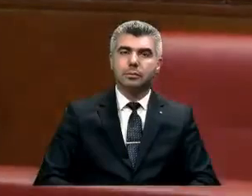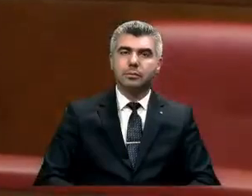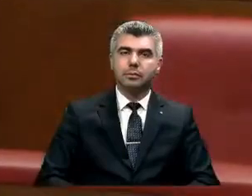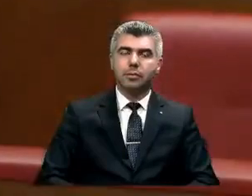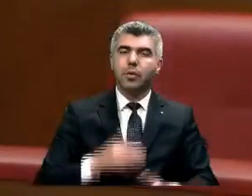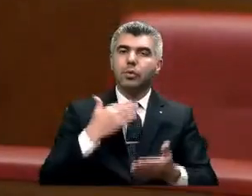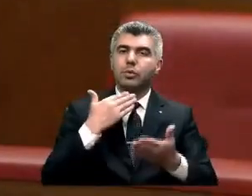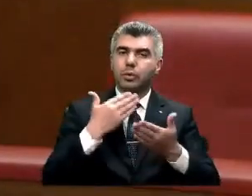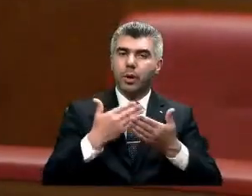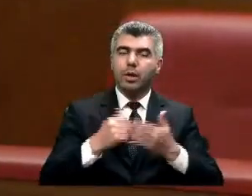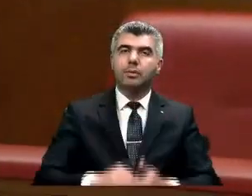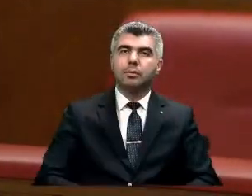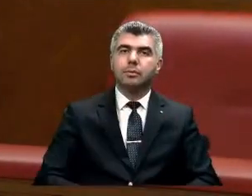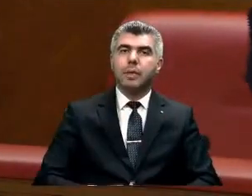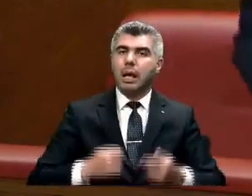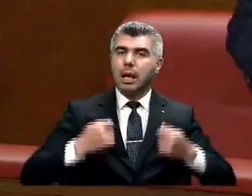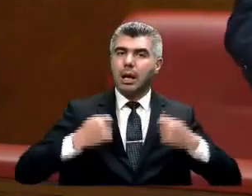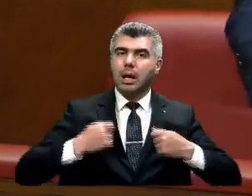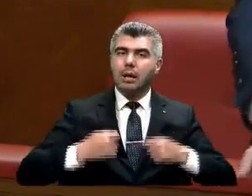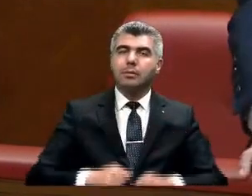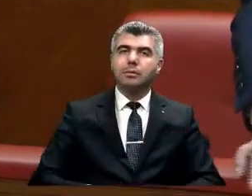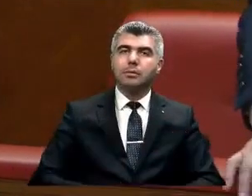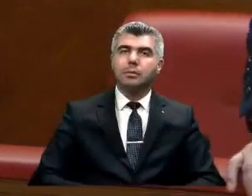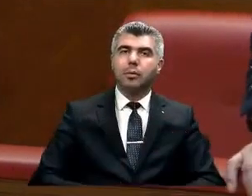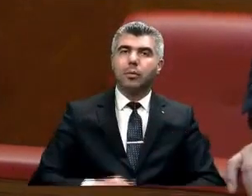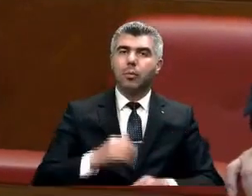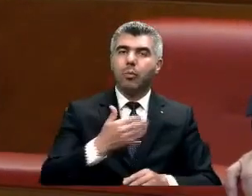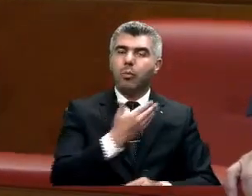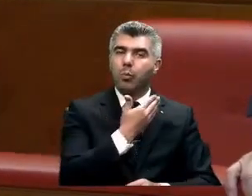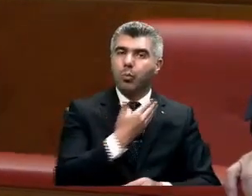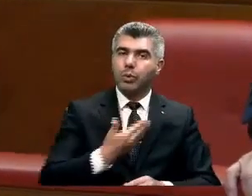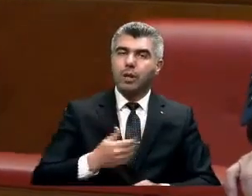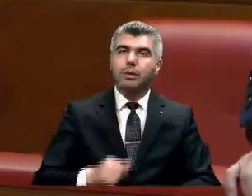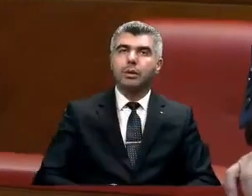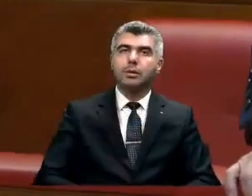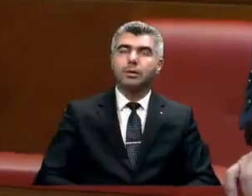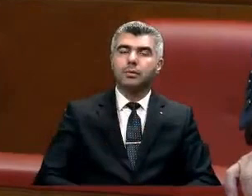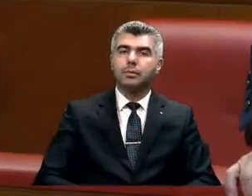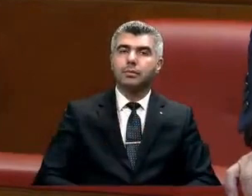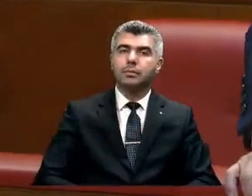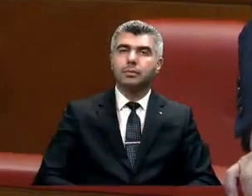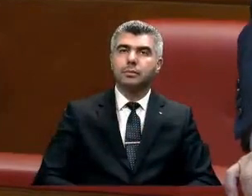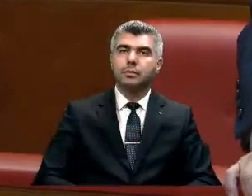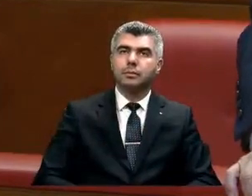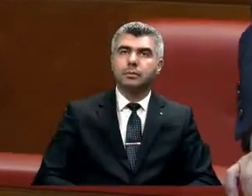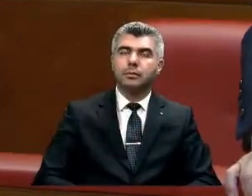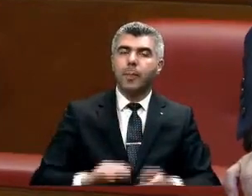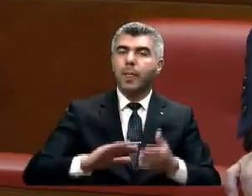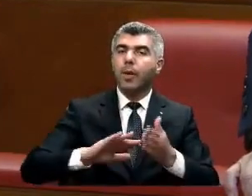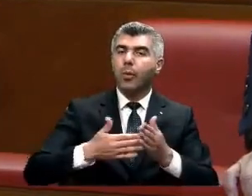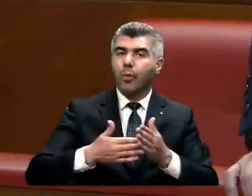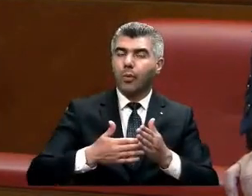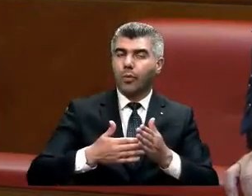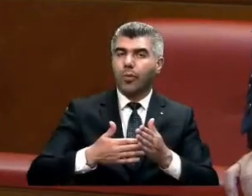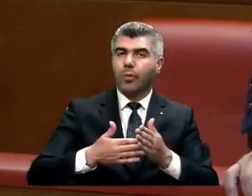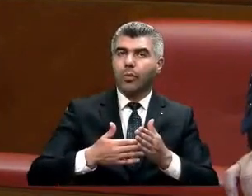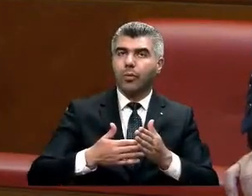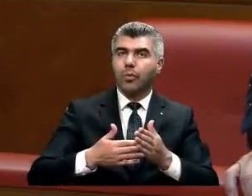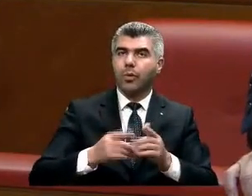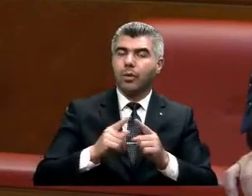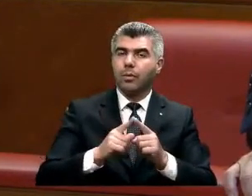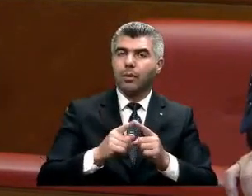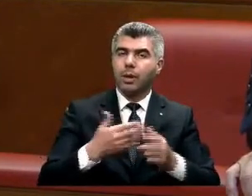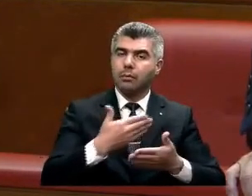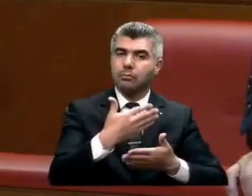شكرا جزيلا سيد الرئيس سيد المستشار المحترم كل ما جاء في